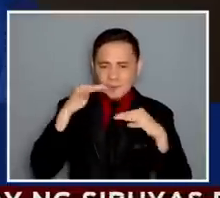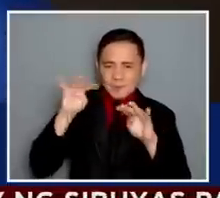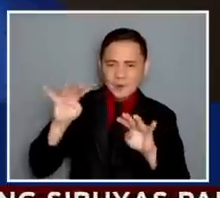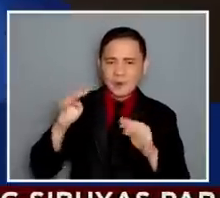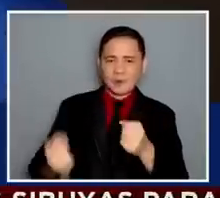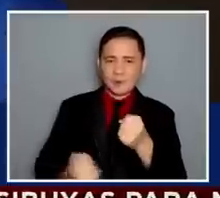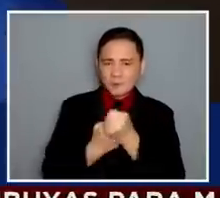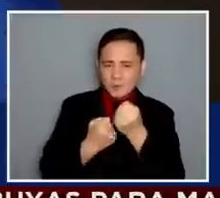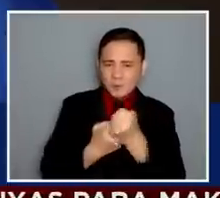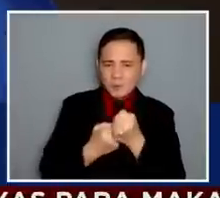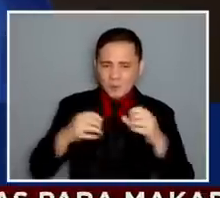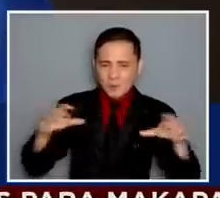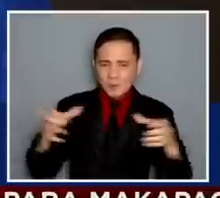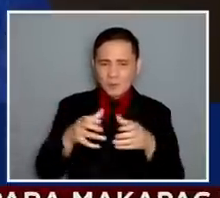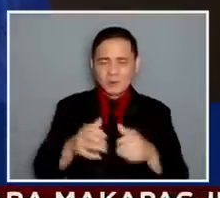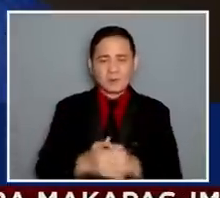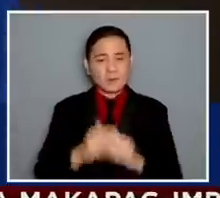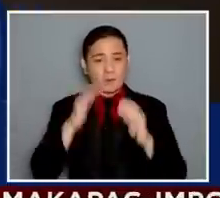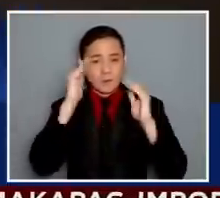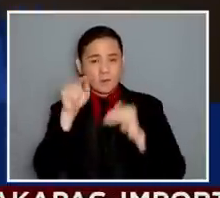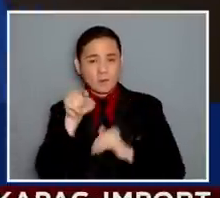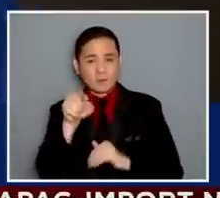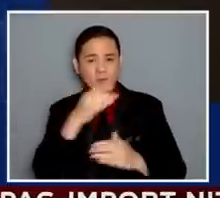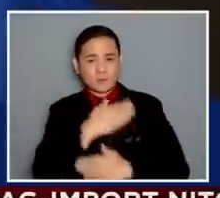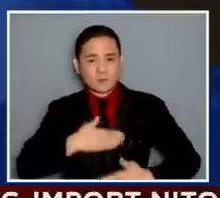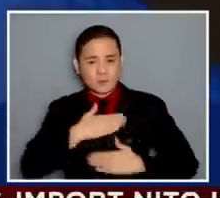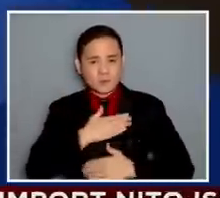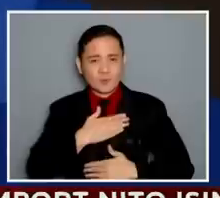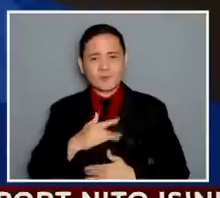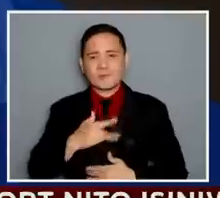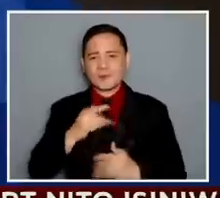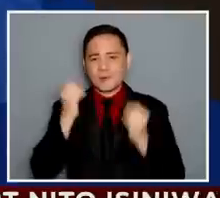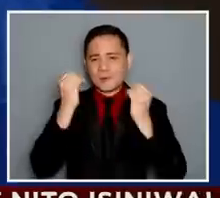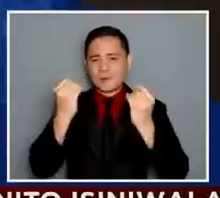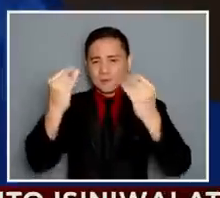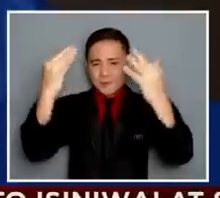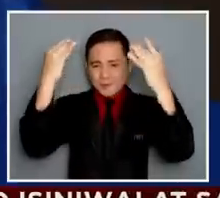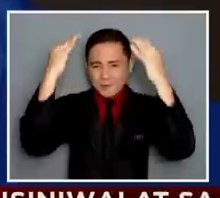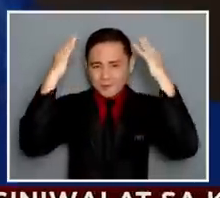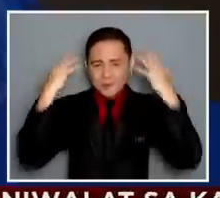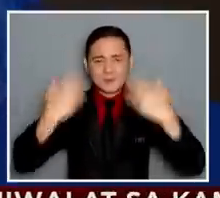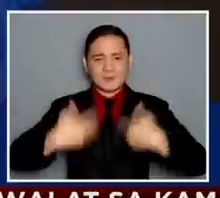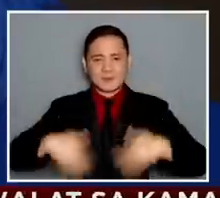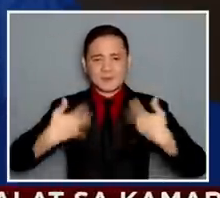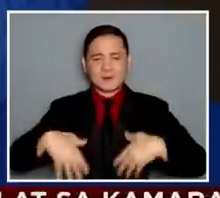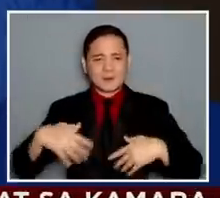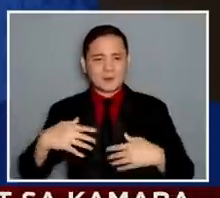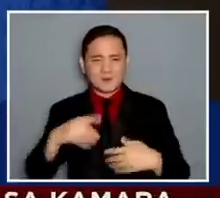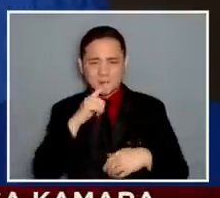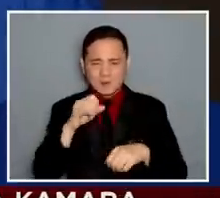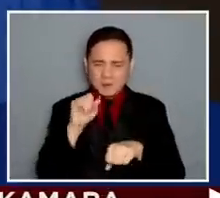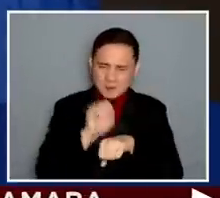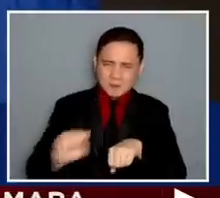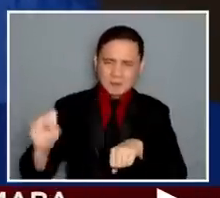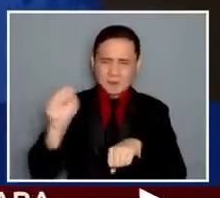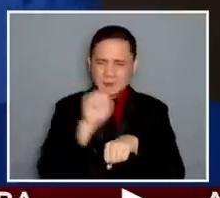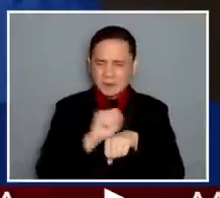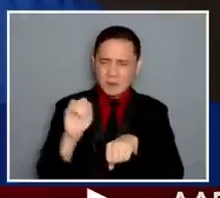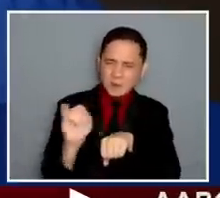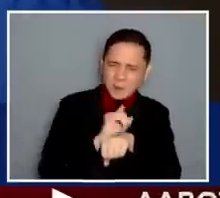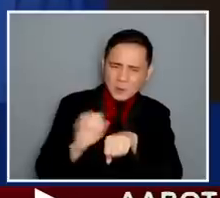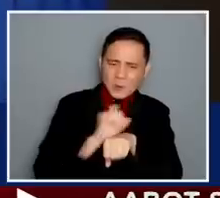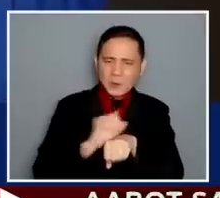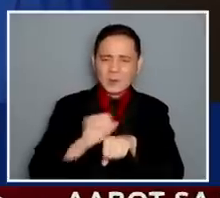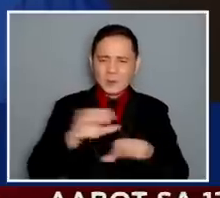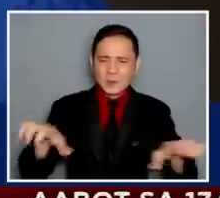sana magustuhan ninyo. Pero sobrang overwhelming po para po sa lahat sa amin, sa lahat ng mga naghirap sa buong production na...